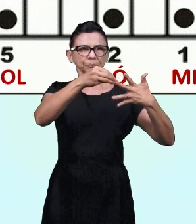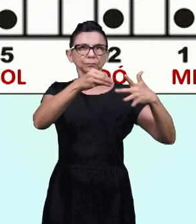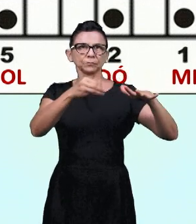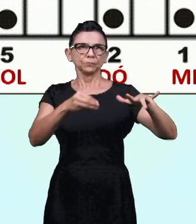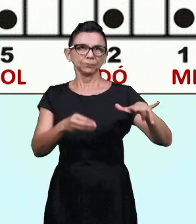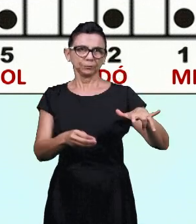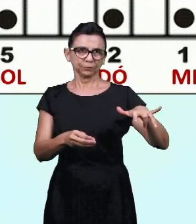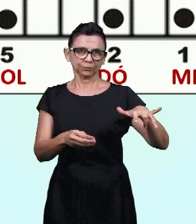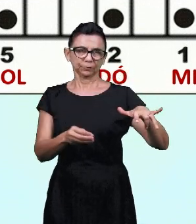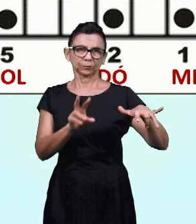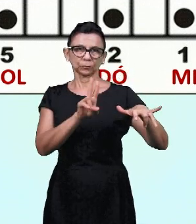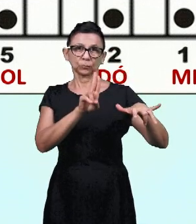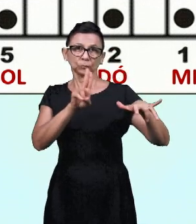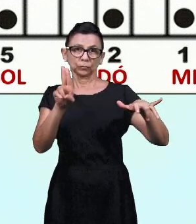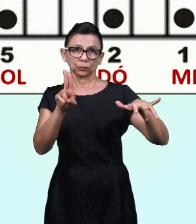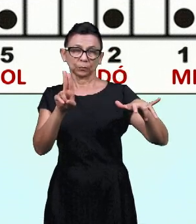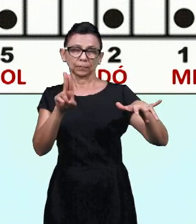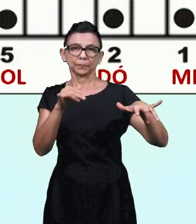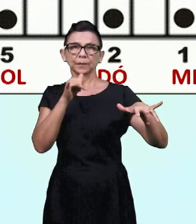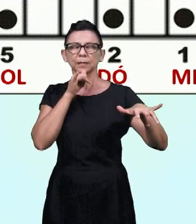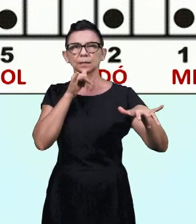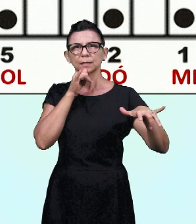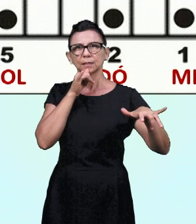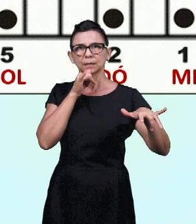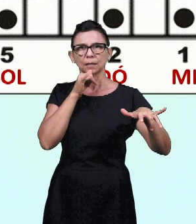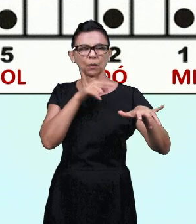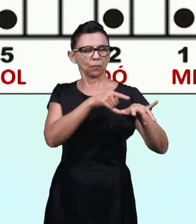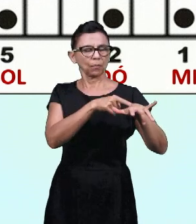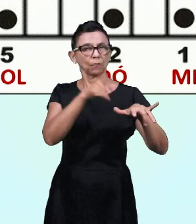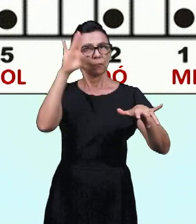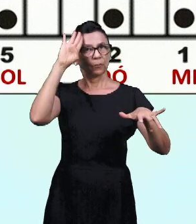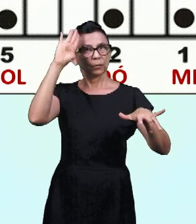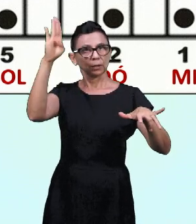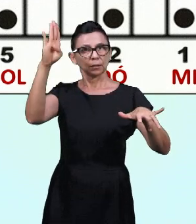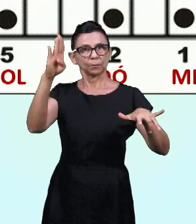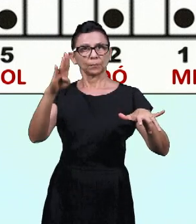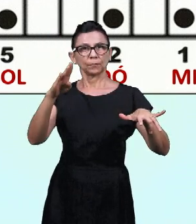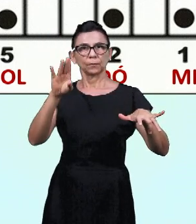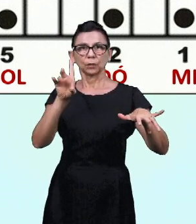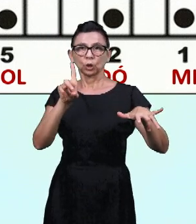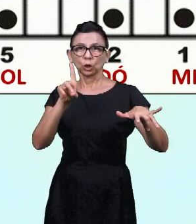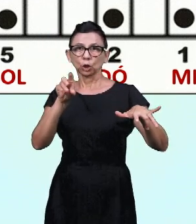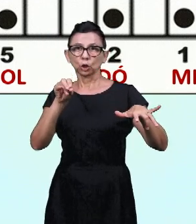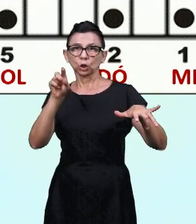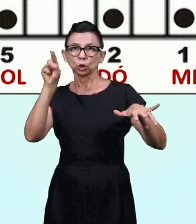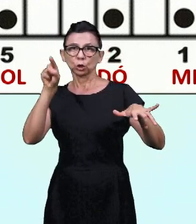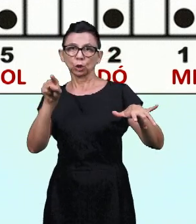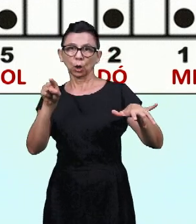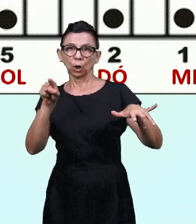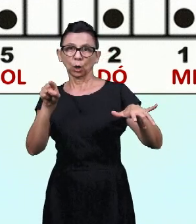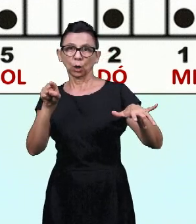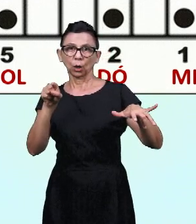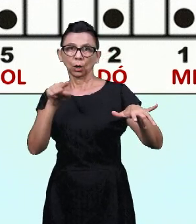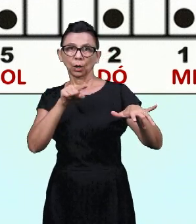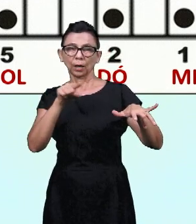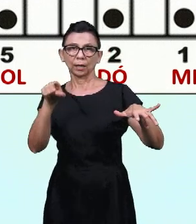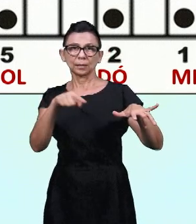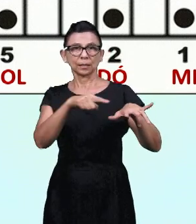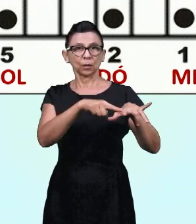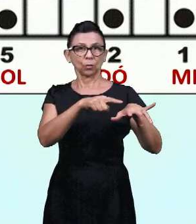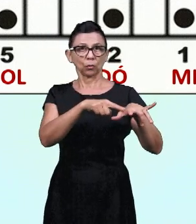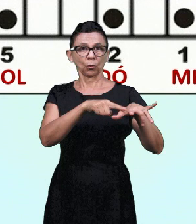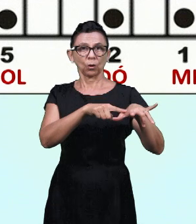l'accord. Regardez, dans l'état fondamental, note Do. Donc ça, c'est l'accord de Do